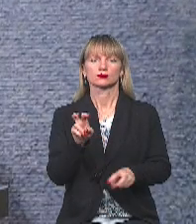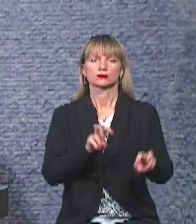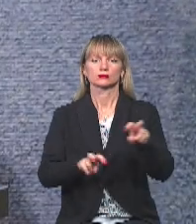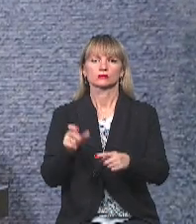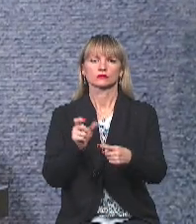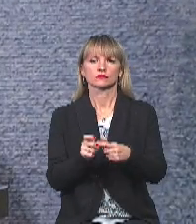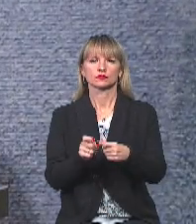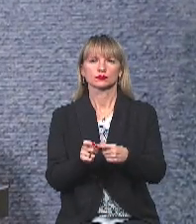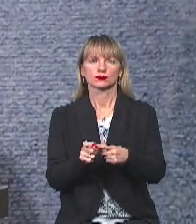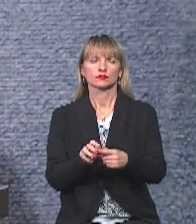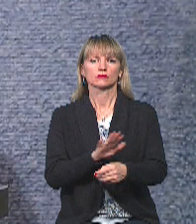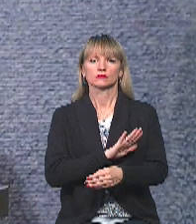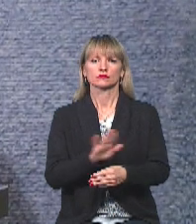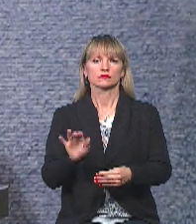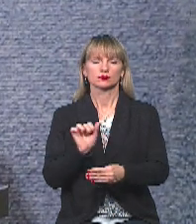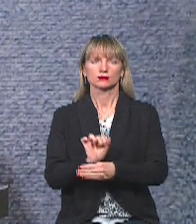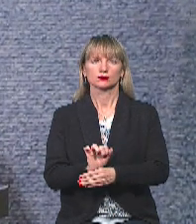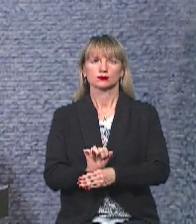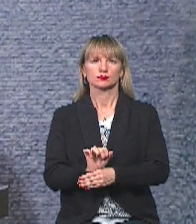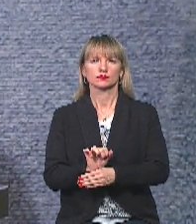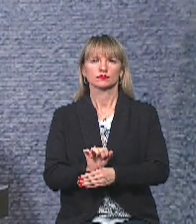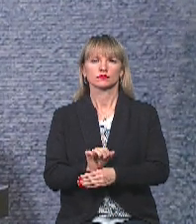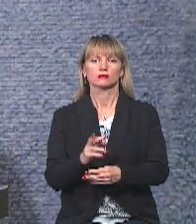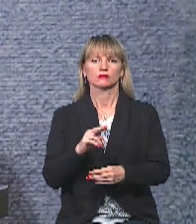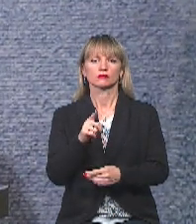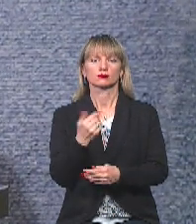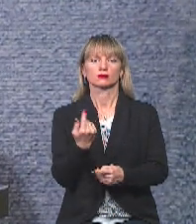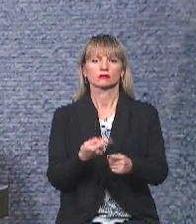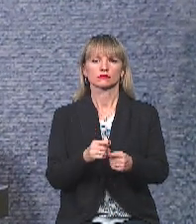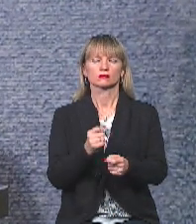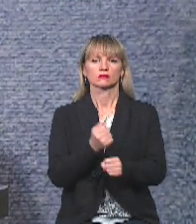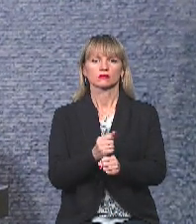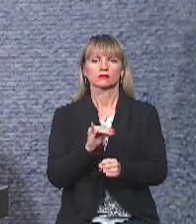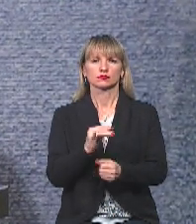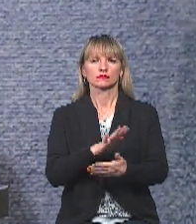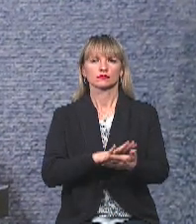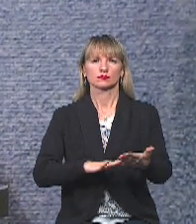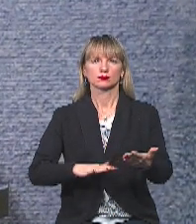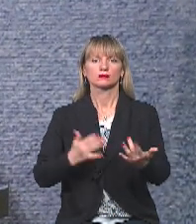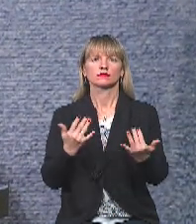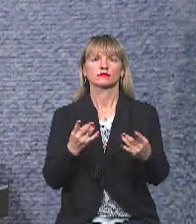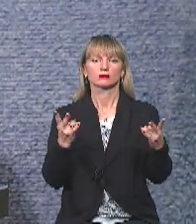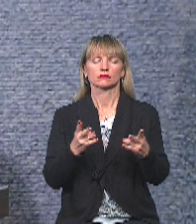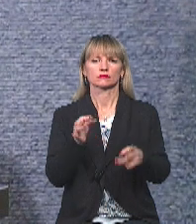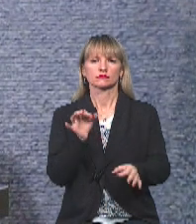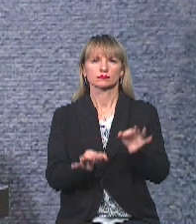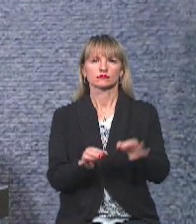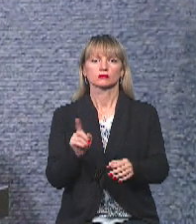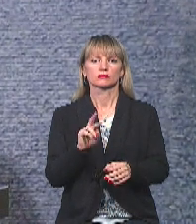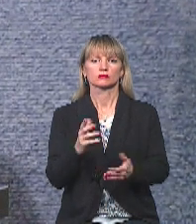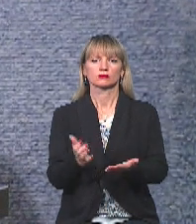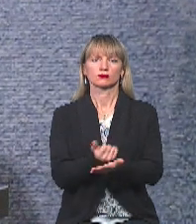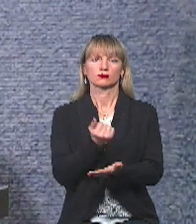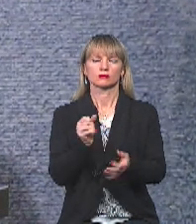слова, не зупиняється, знаєш, ви на волонтерських засадах це робите, і продовжує 55-те, чи скільки треба засідань, щоб